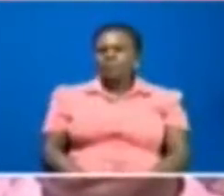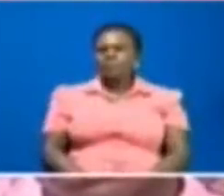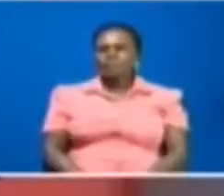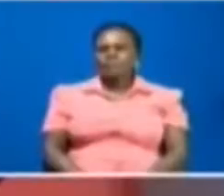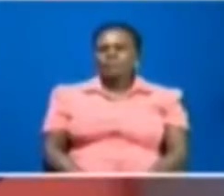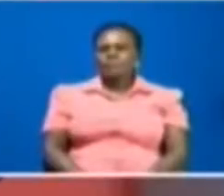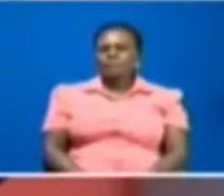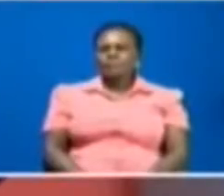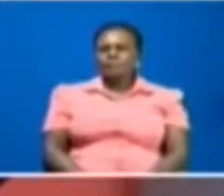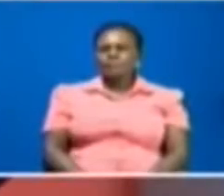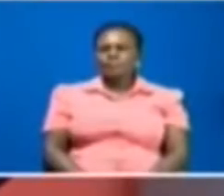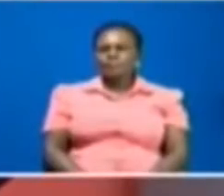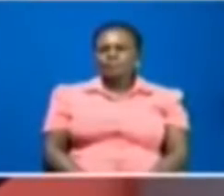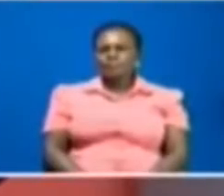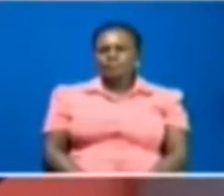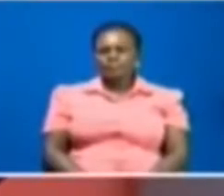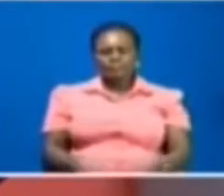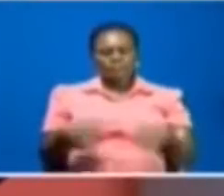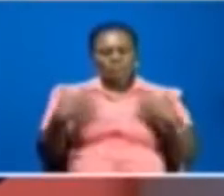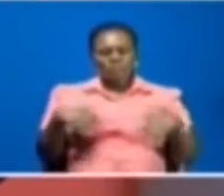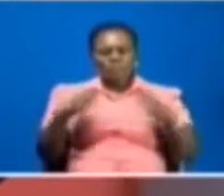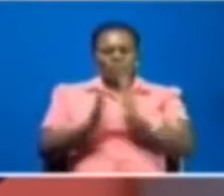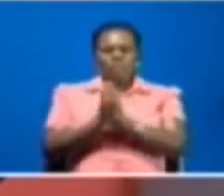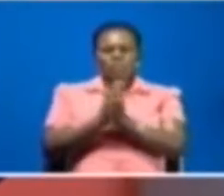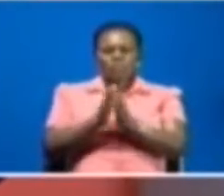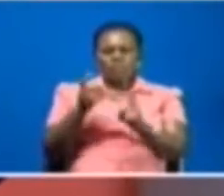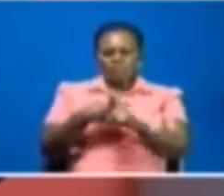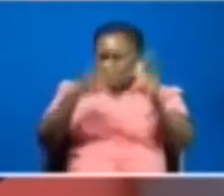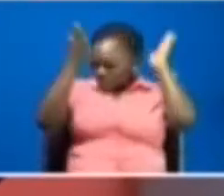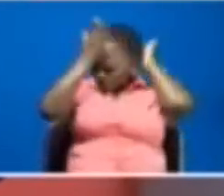Incredible story from the county of Kakamega. We hope that will be resolved.